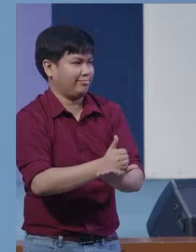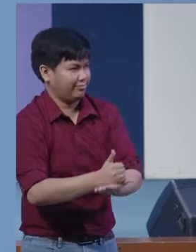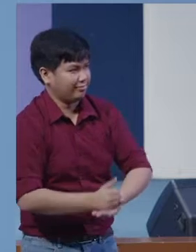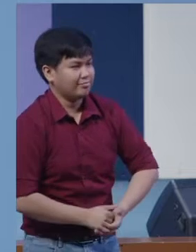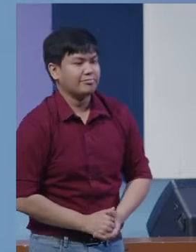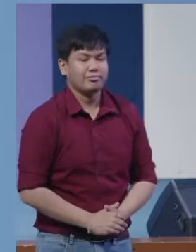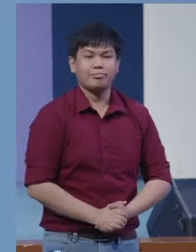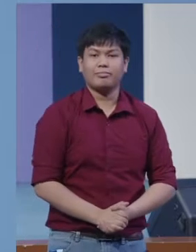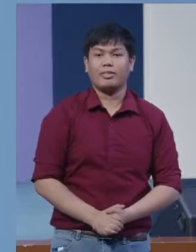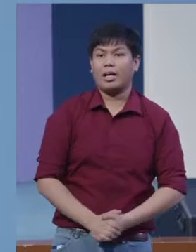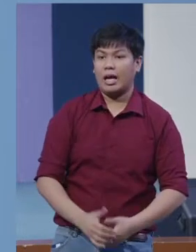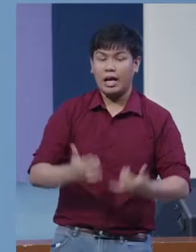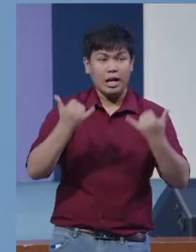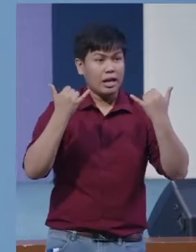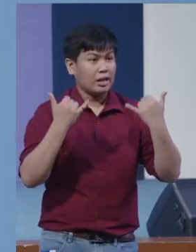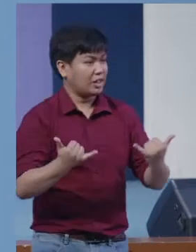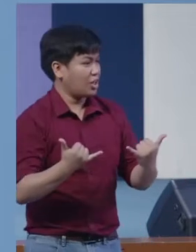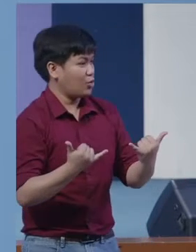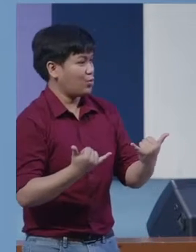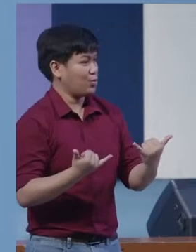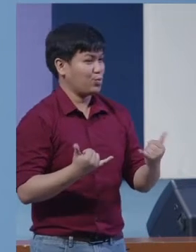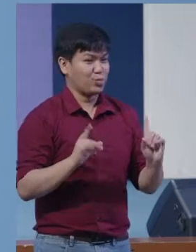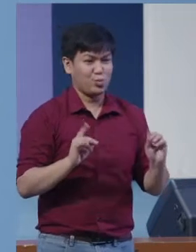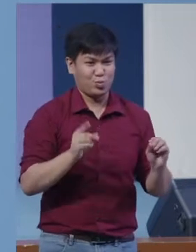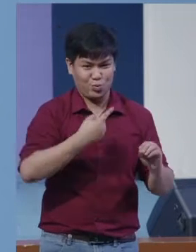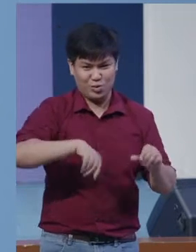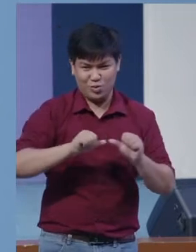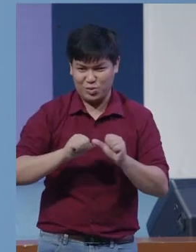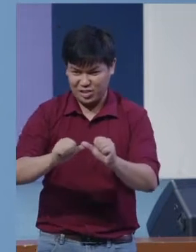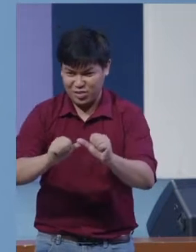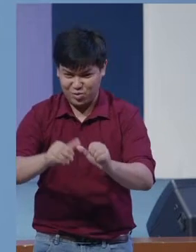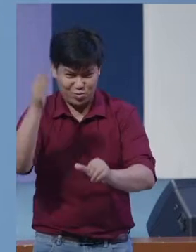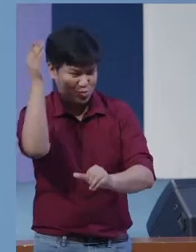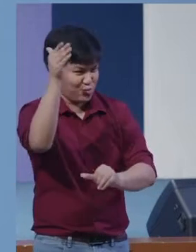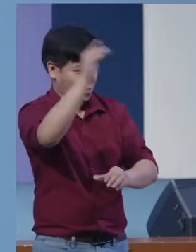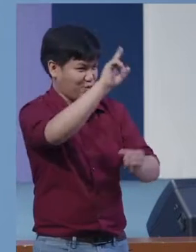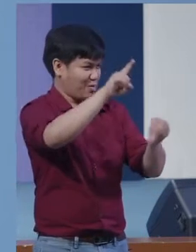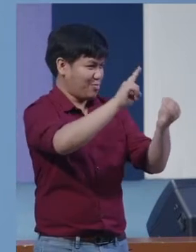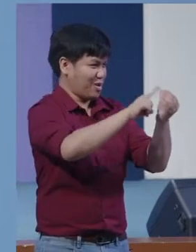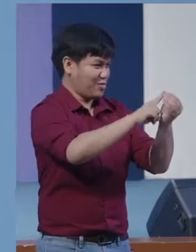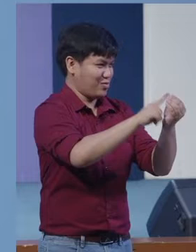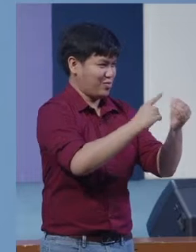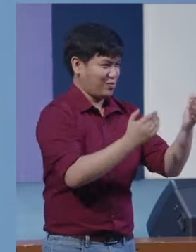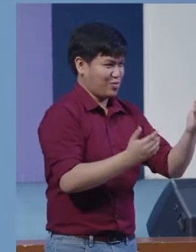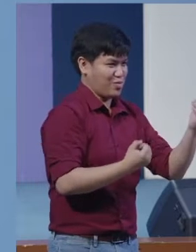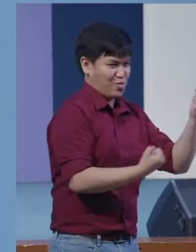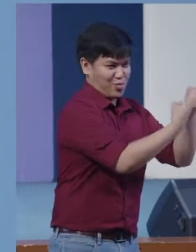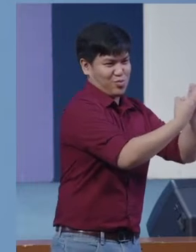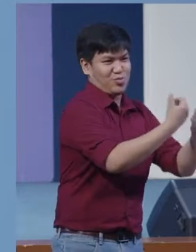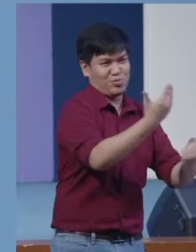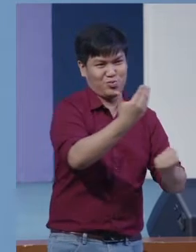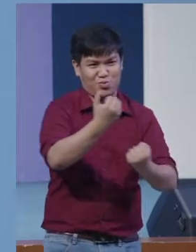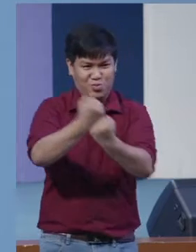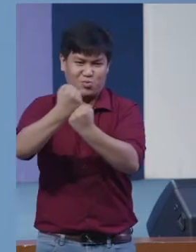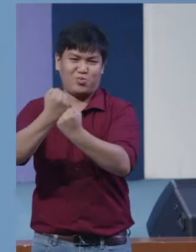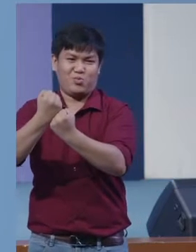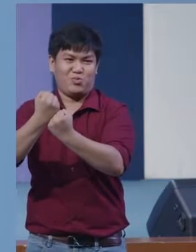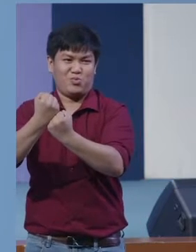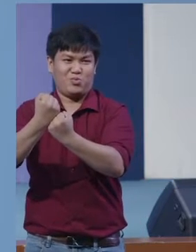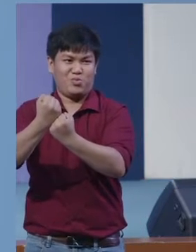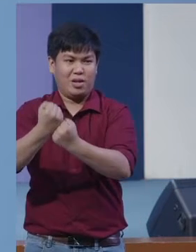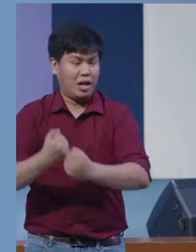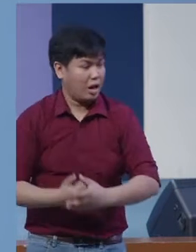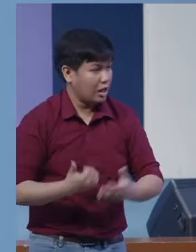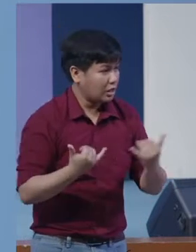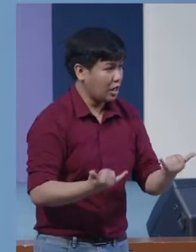Amen. Nagpapatuloy po tayo mga kapatid sa ating serye sa One Another, Commands of the Bible. At ito